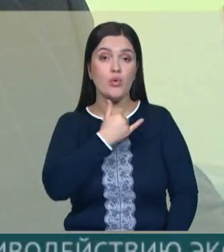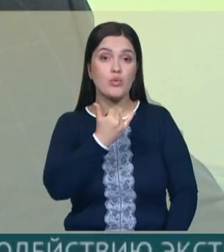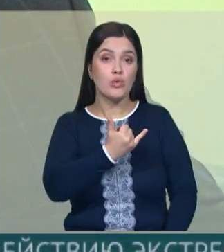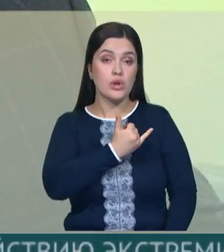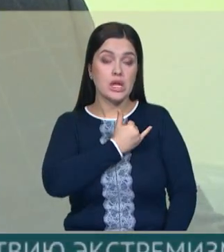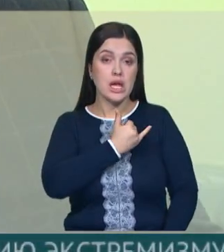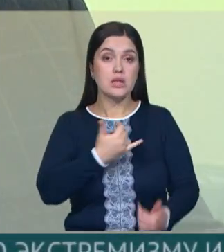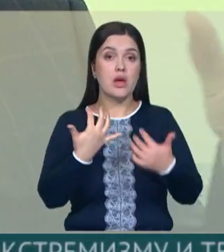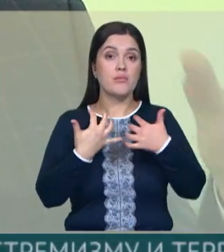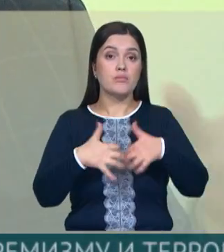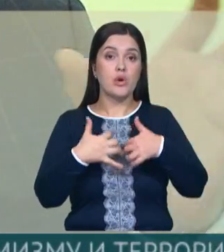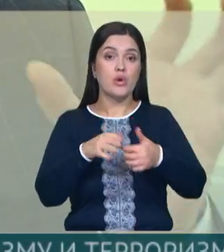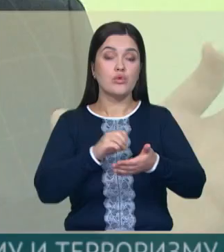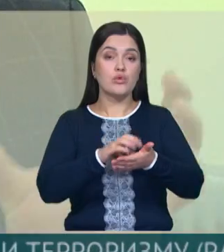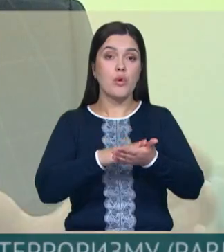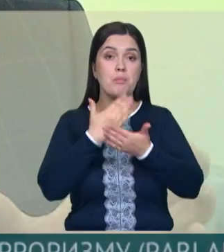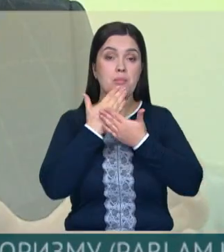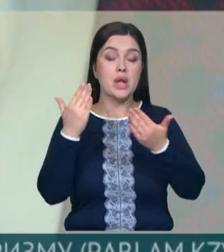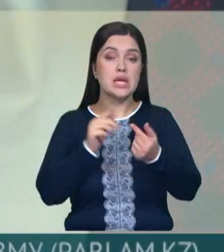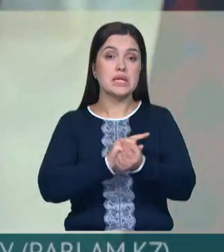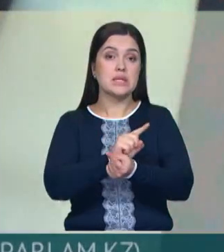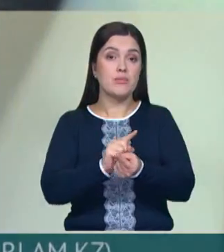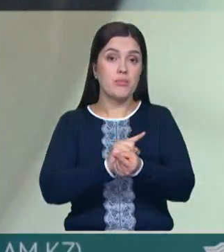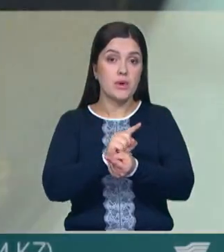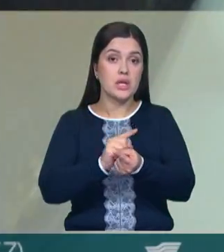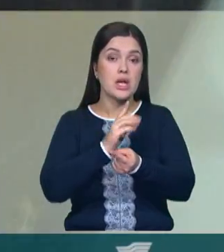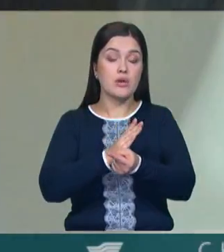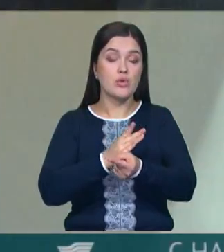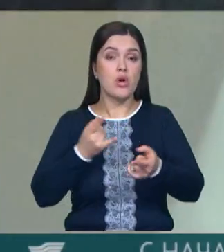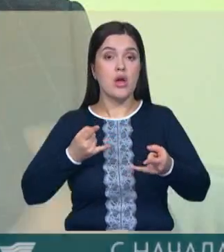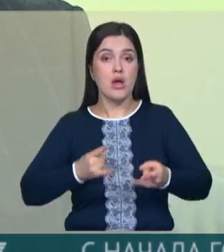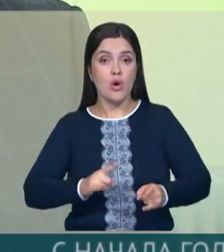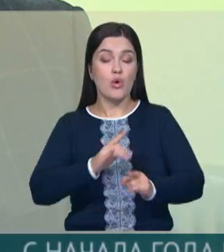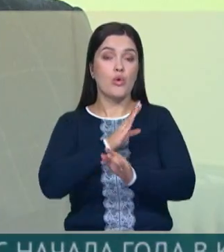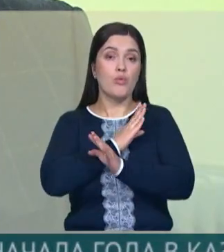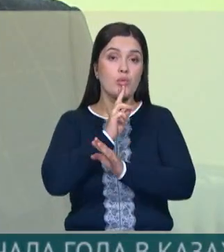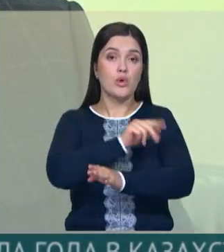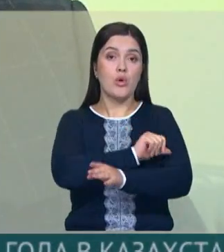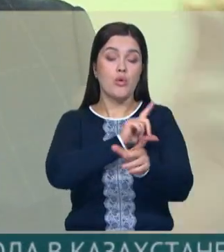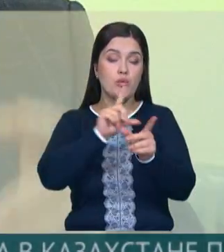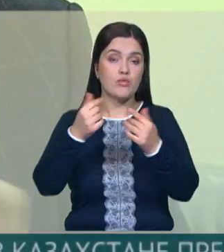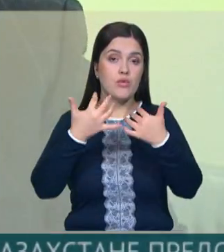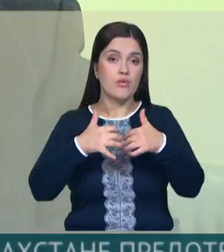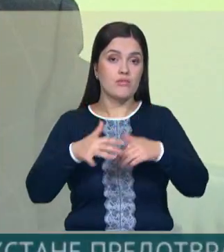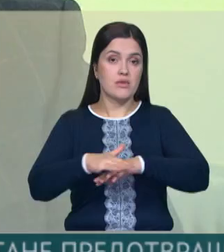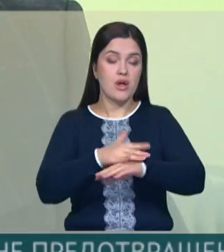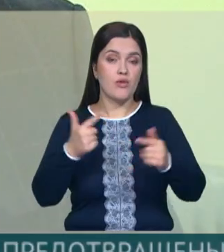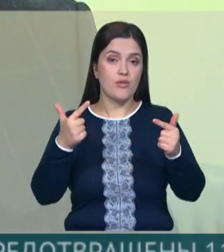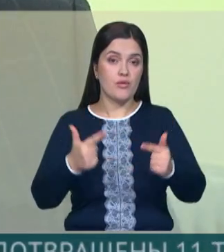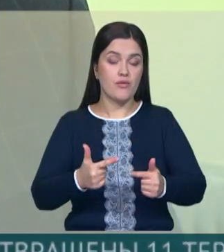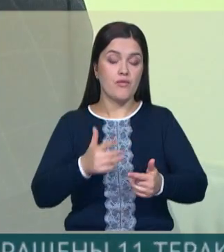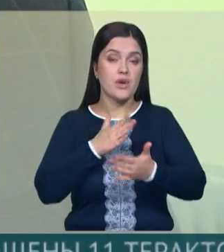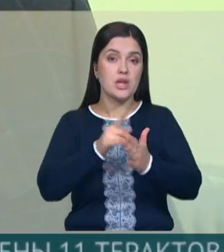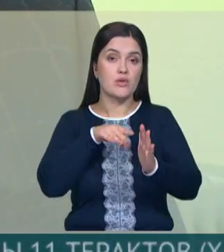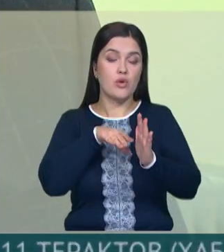с учетом последних изменений демографической ситуации как поменялось на последа она все учитывает то есть